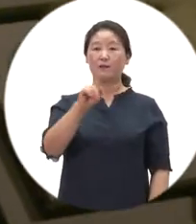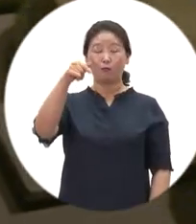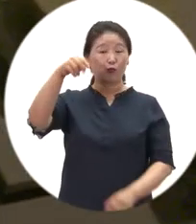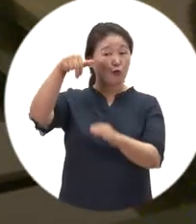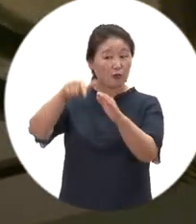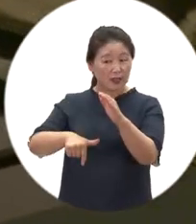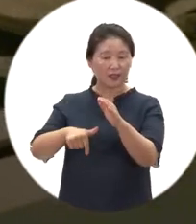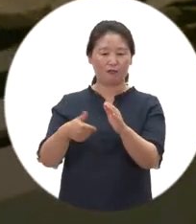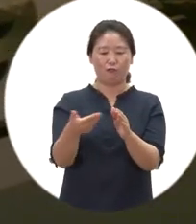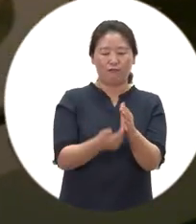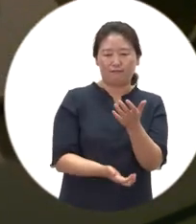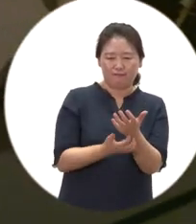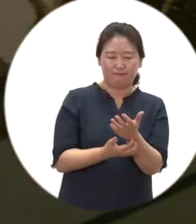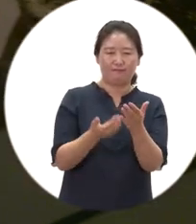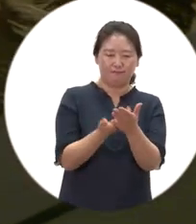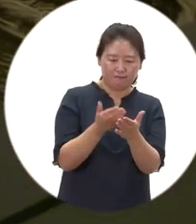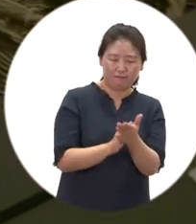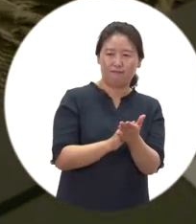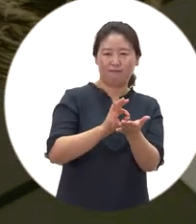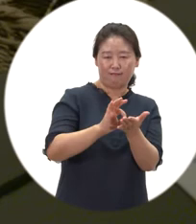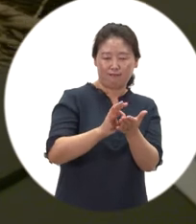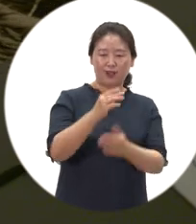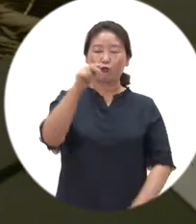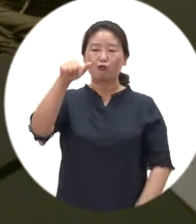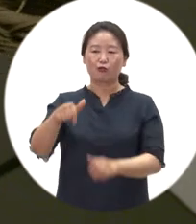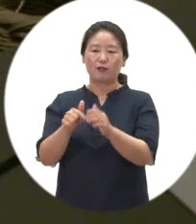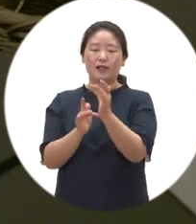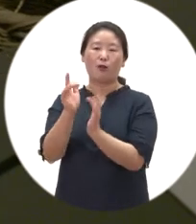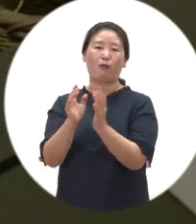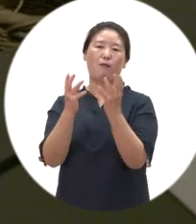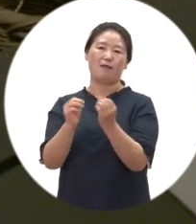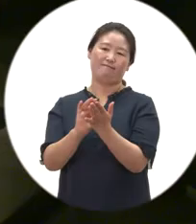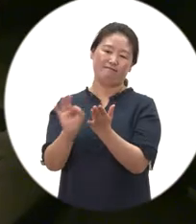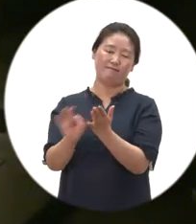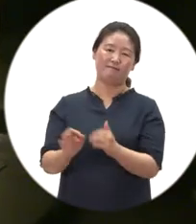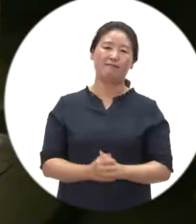등으로 국, 찌개, 전 등에 들어가는데 쑥은 약초로 많이 쓰입니다.